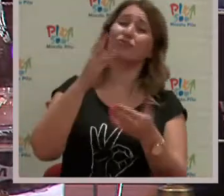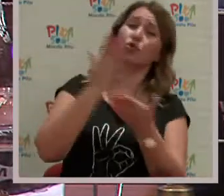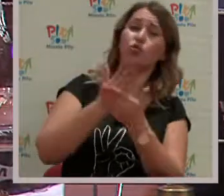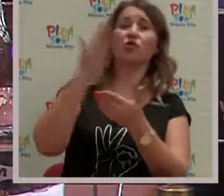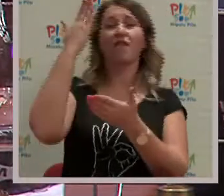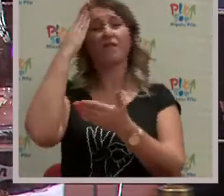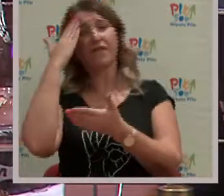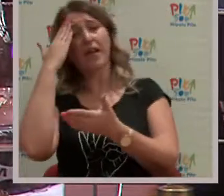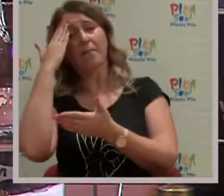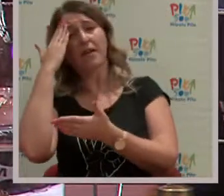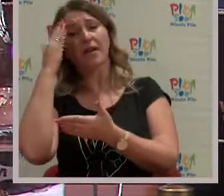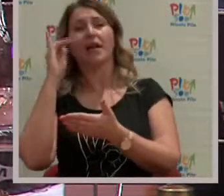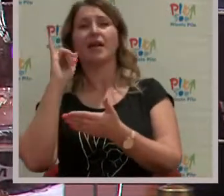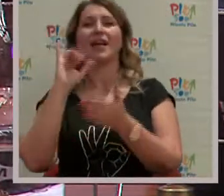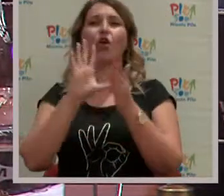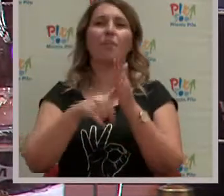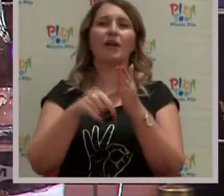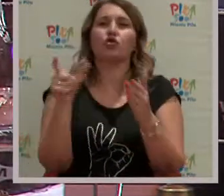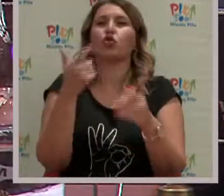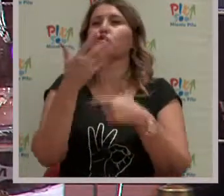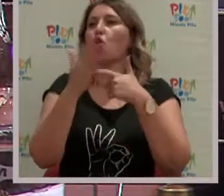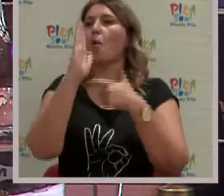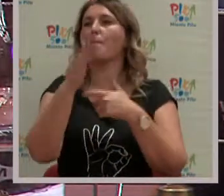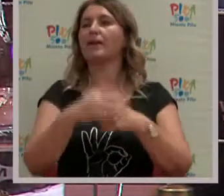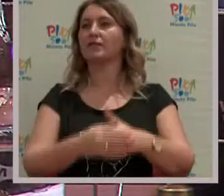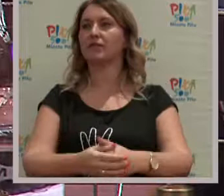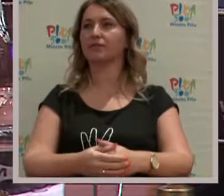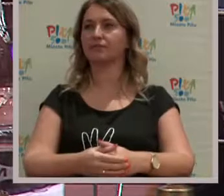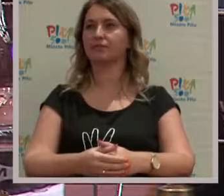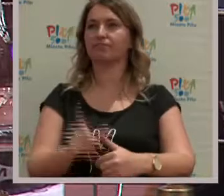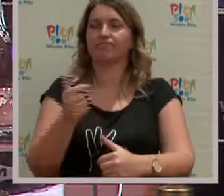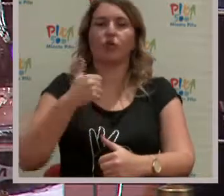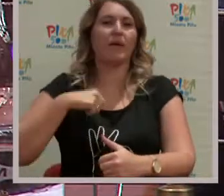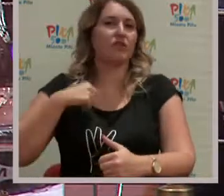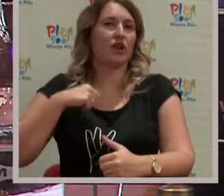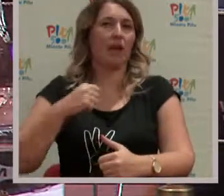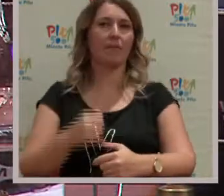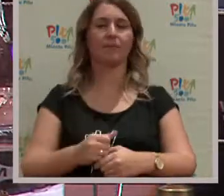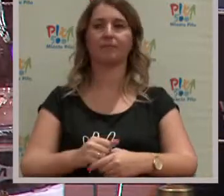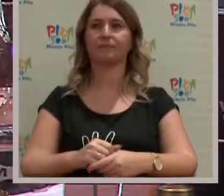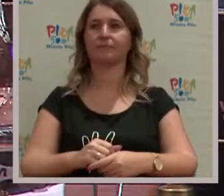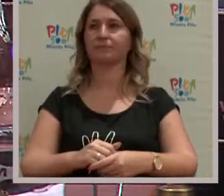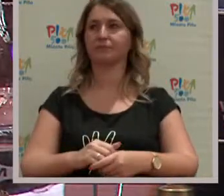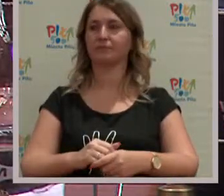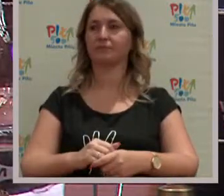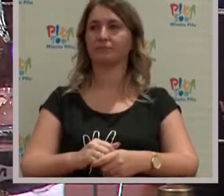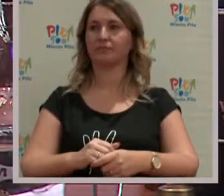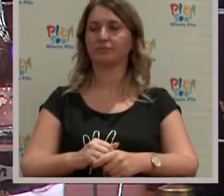jako miasto, co będzie się działo, jakie widowiska nas czekają i w której klasie rozgrywkowej. Dziękuję.